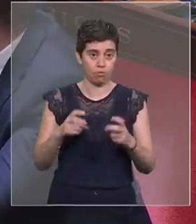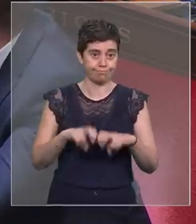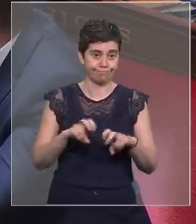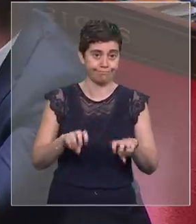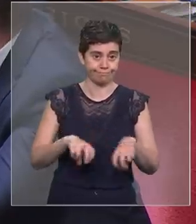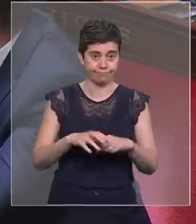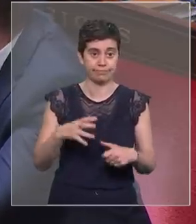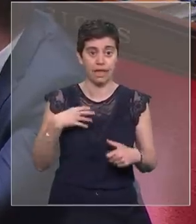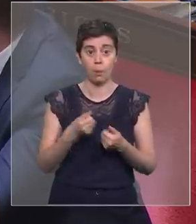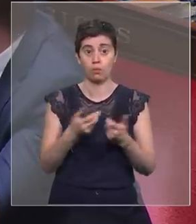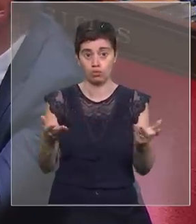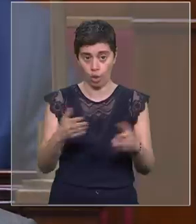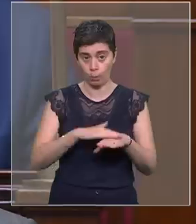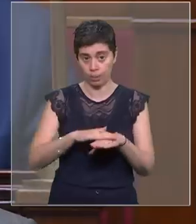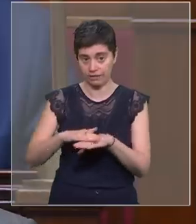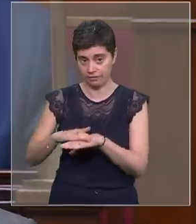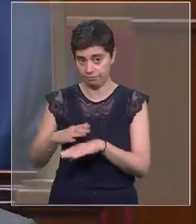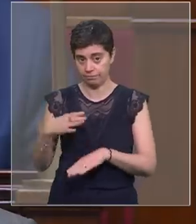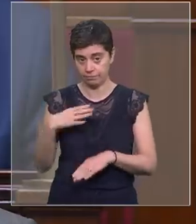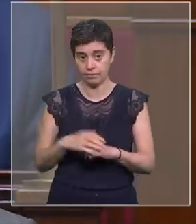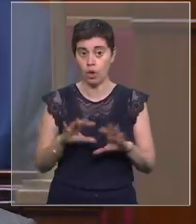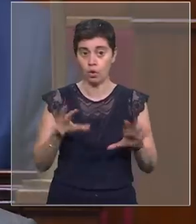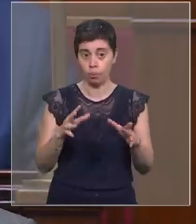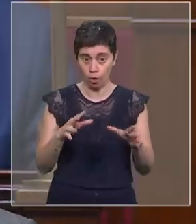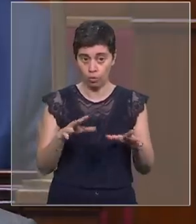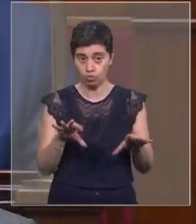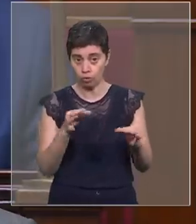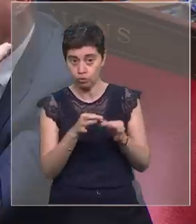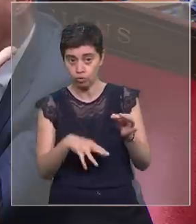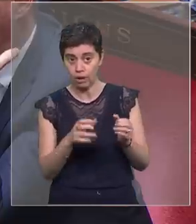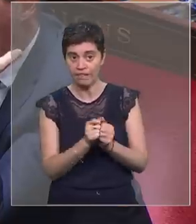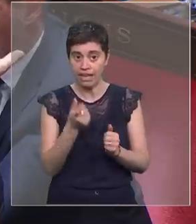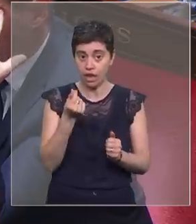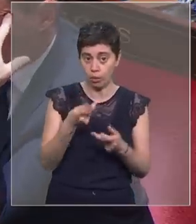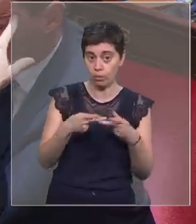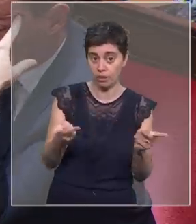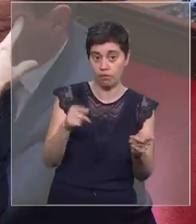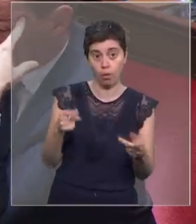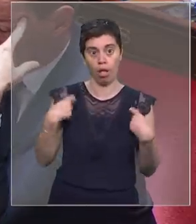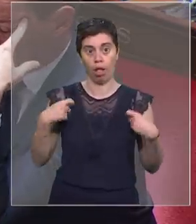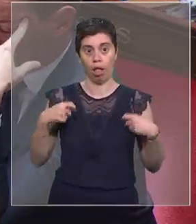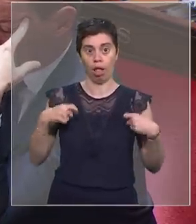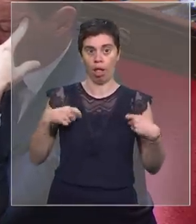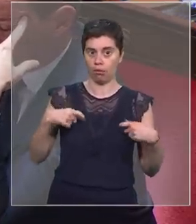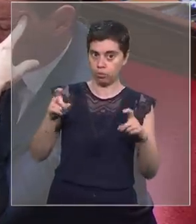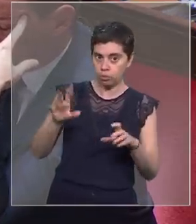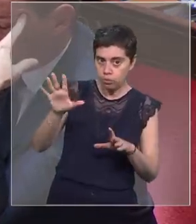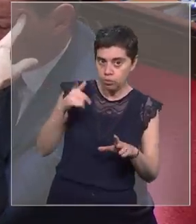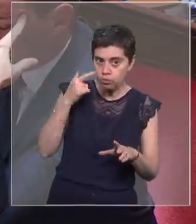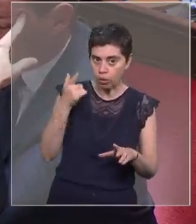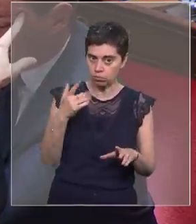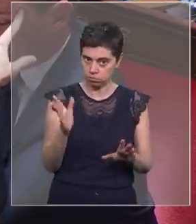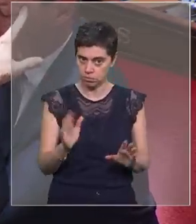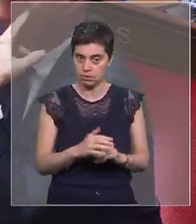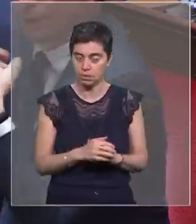est multifactorielle et elle ne saura se résoudre qu'avec de l'argent public. Je vous pensais moins dépensier et plus attentif aux deniers publics.